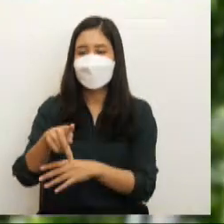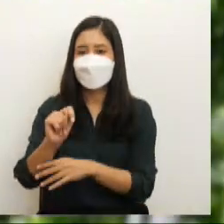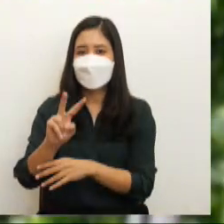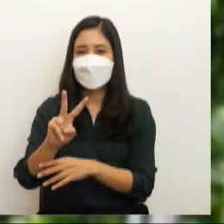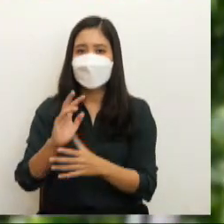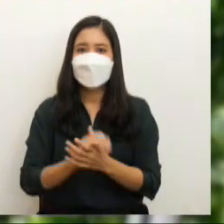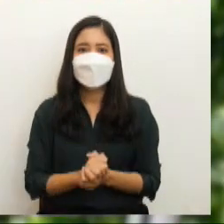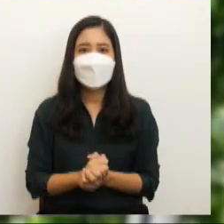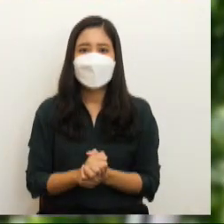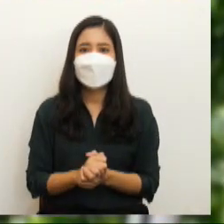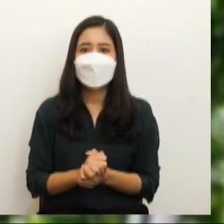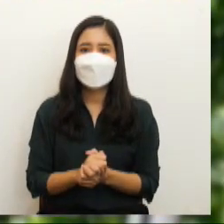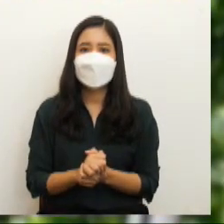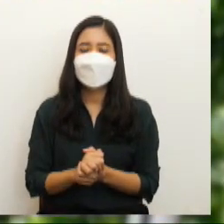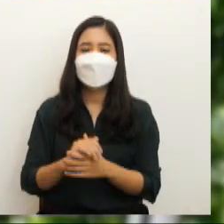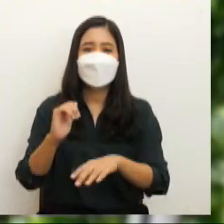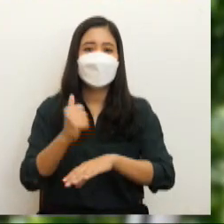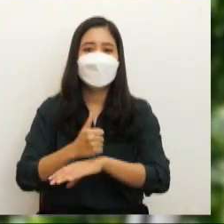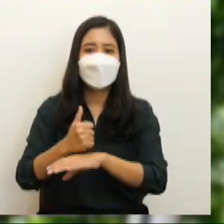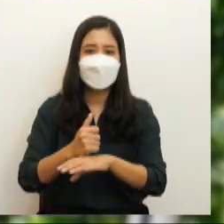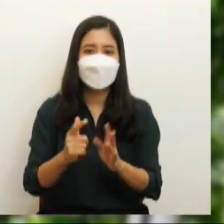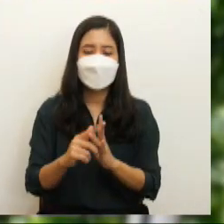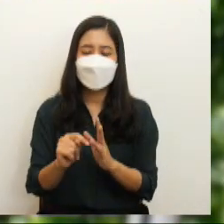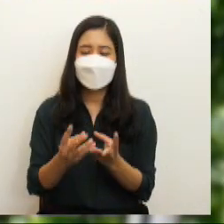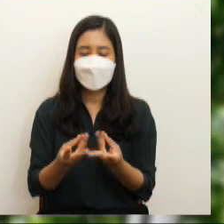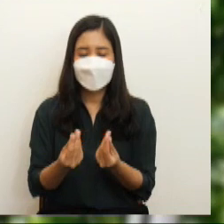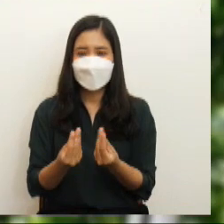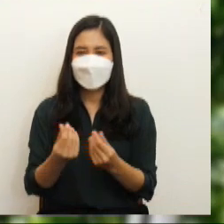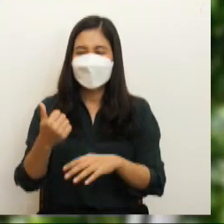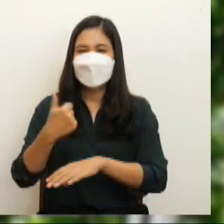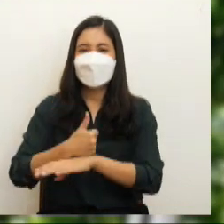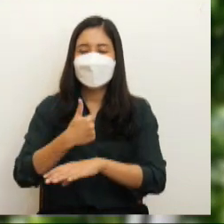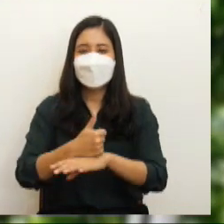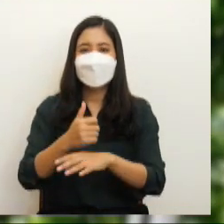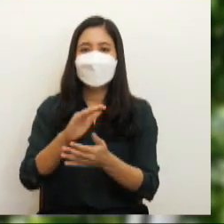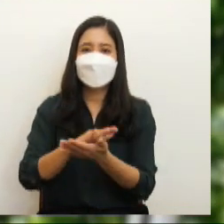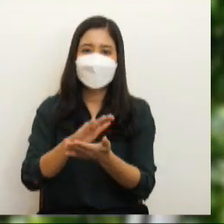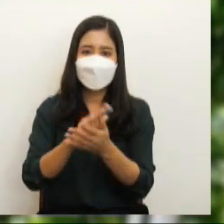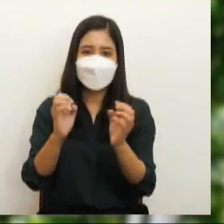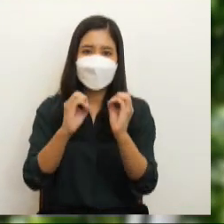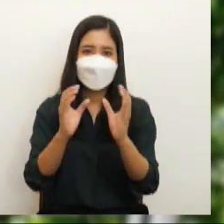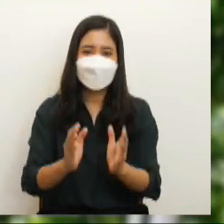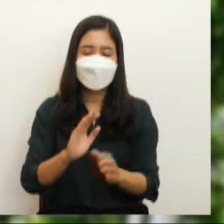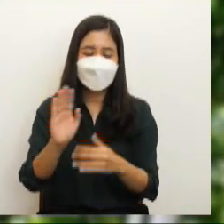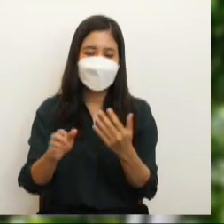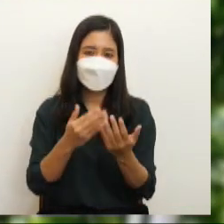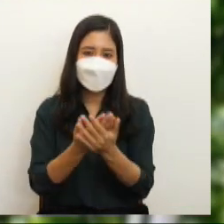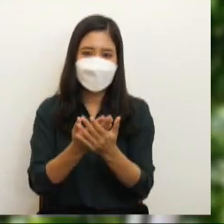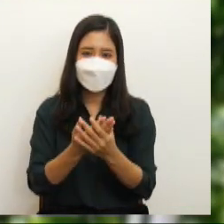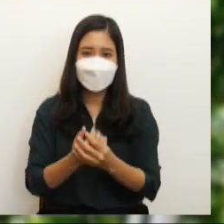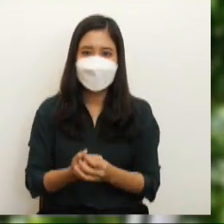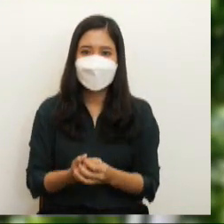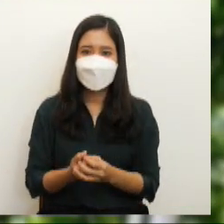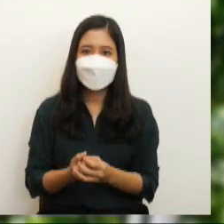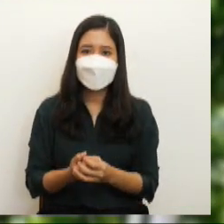ครับท่านผู้อำนวยการเขตพื้นที่ท่านผู้บริหารคุณครูและก็ผู้ปกครองทุกท่านครับก็คือตามที่ท่านป